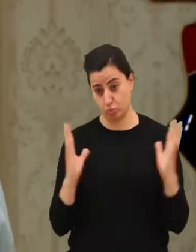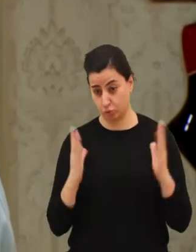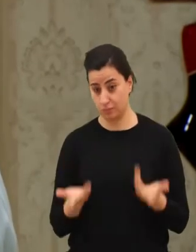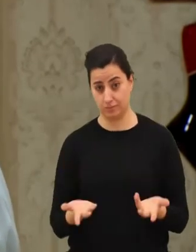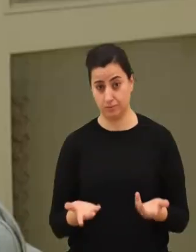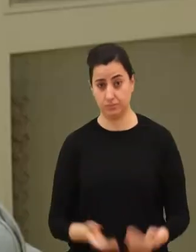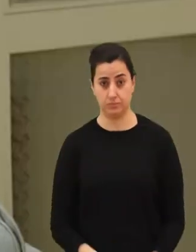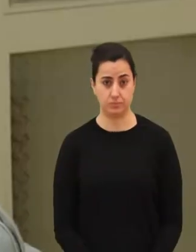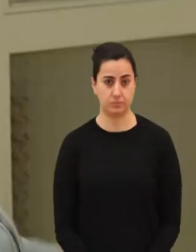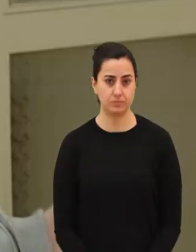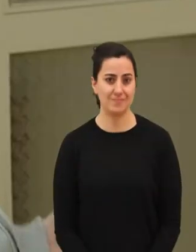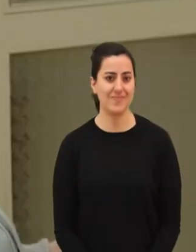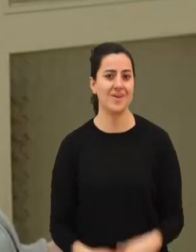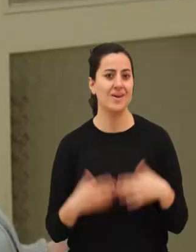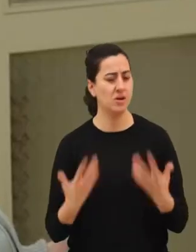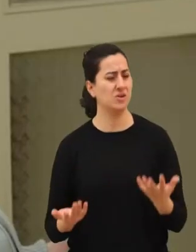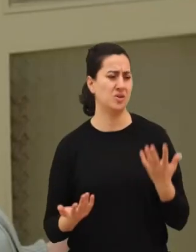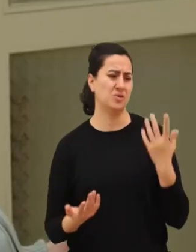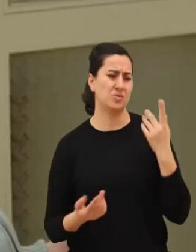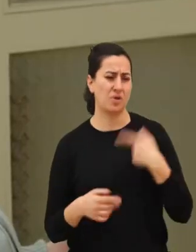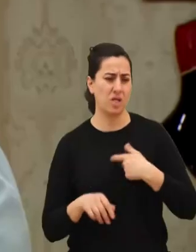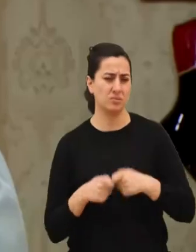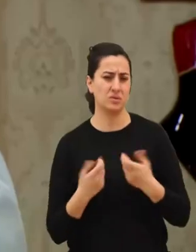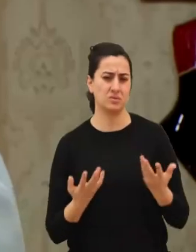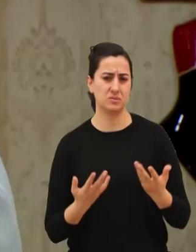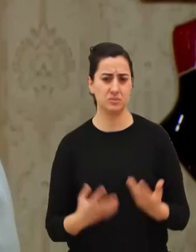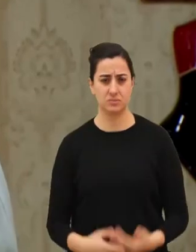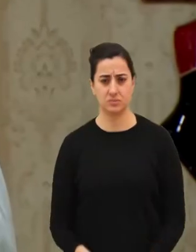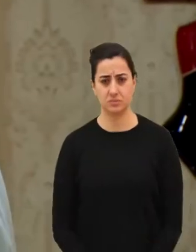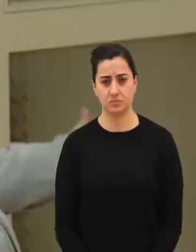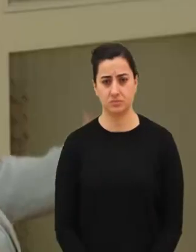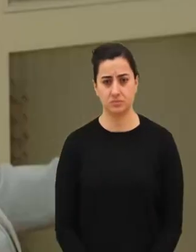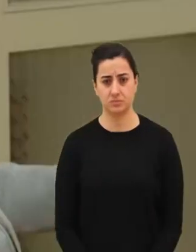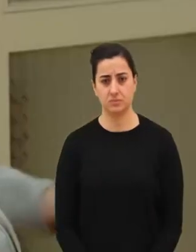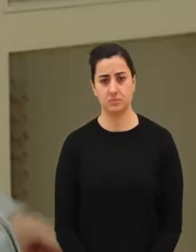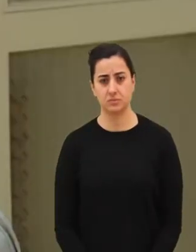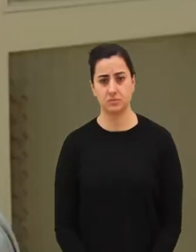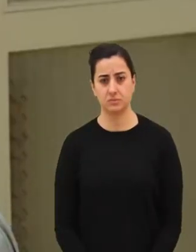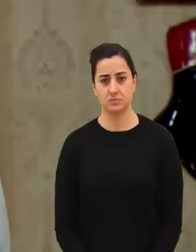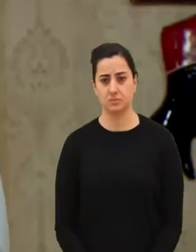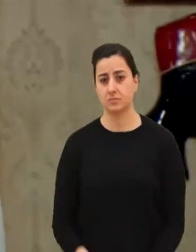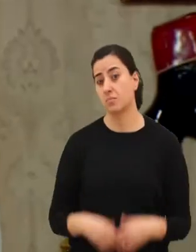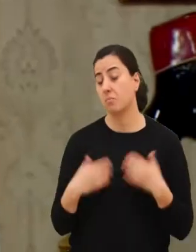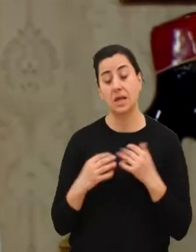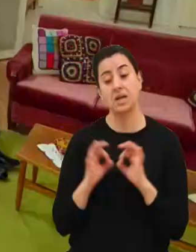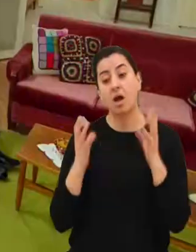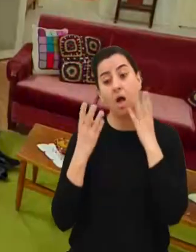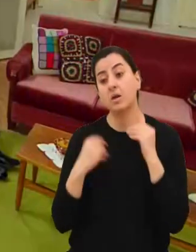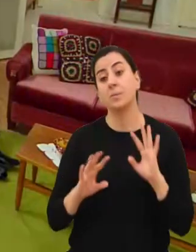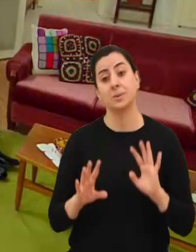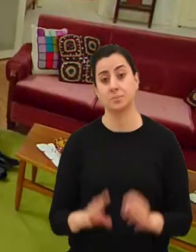başladı Fehmi Bey? Ya Rukiye sen de amma alıngan oluyorsun ya. Ne dediğimi gayet iyi anladın sen. Hiç de anlamadım